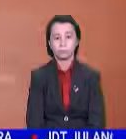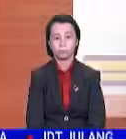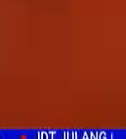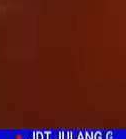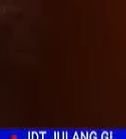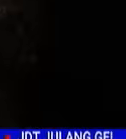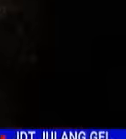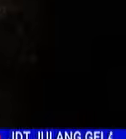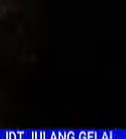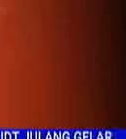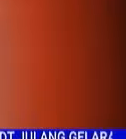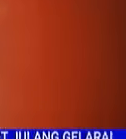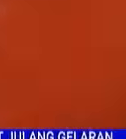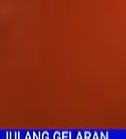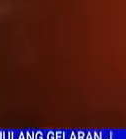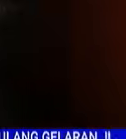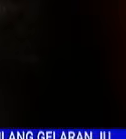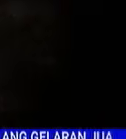hai hai